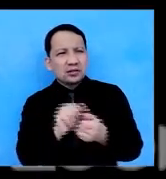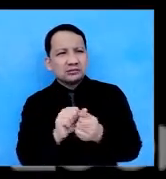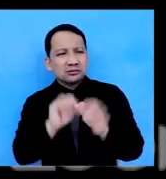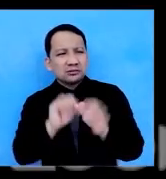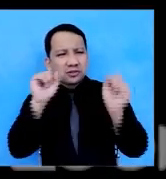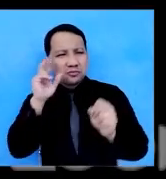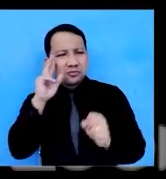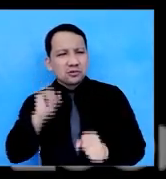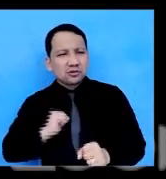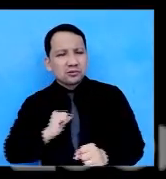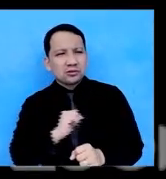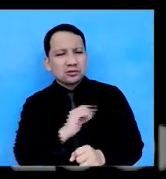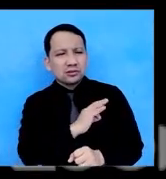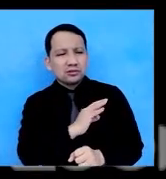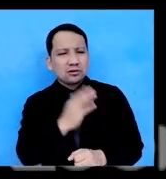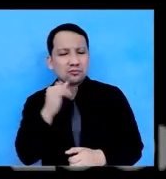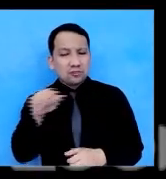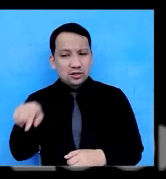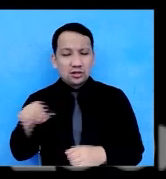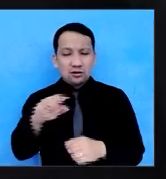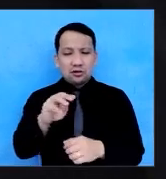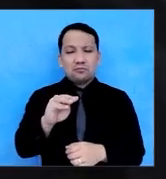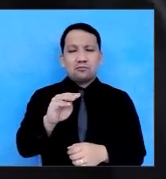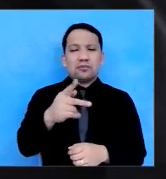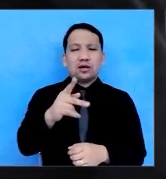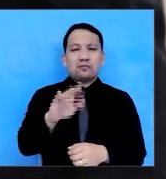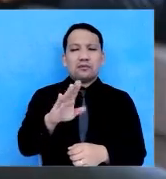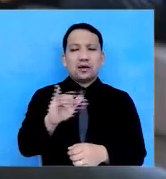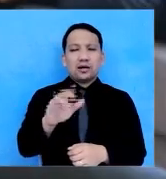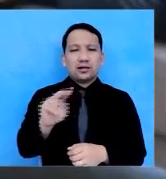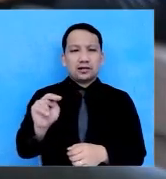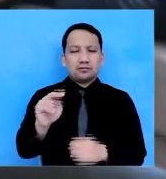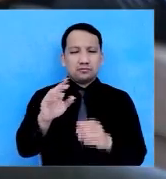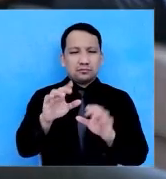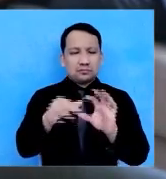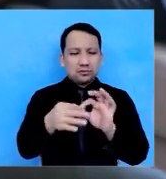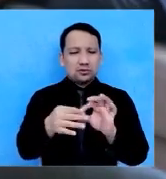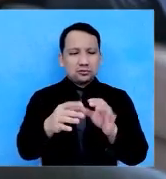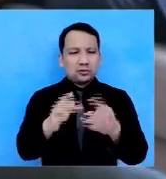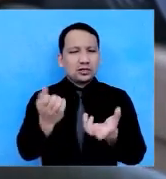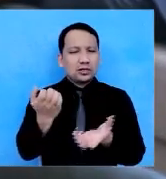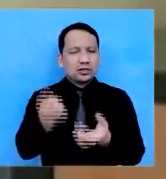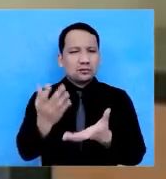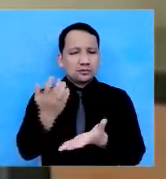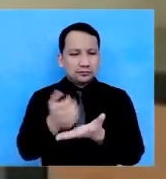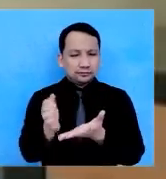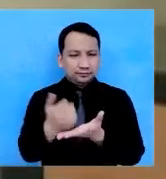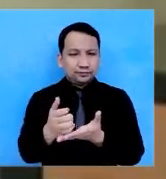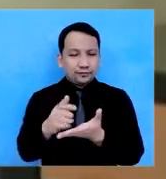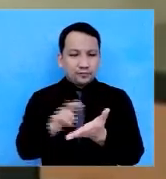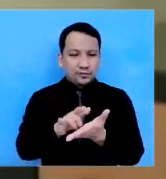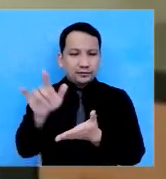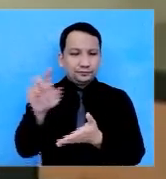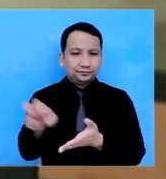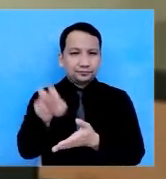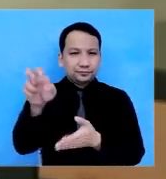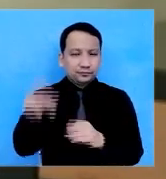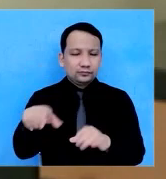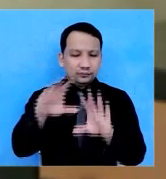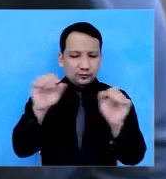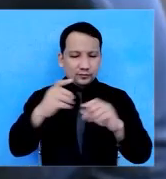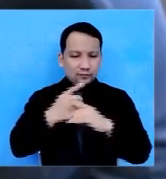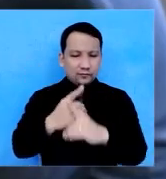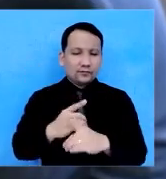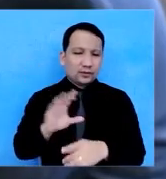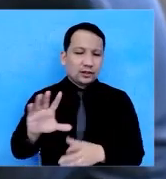nga maghain ng resolusyon ang makabayan block sa Kamara para imbestigahan ang nagastos ng gobyerno sa biyaheng ito ng Pangulo. Depensa naman ni Pangulong